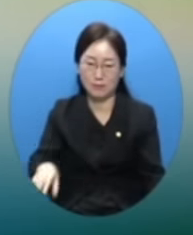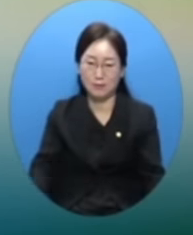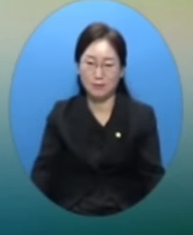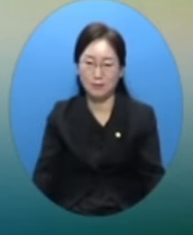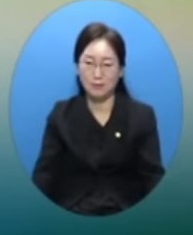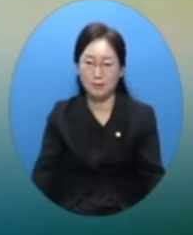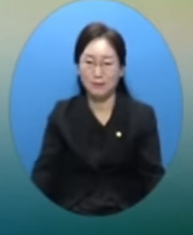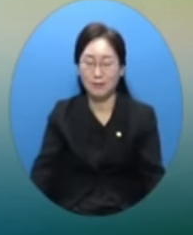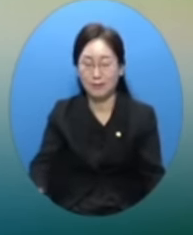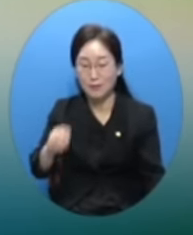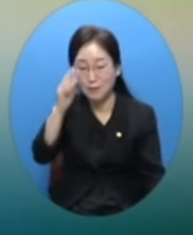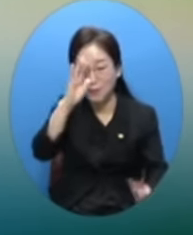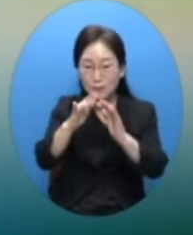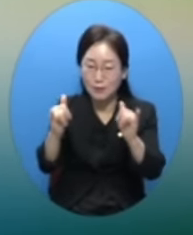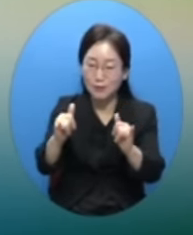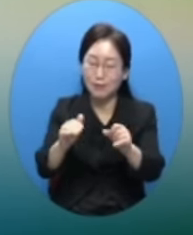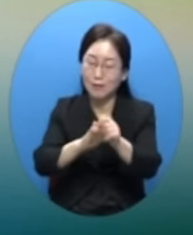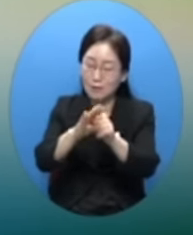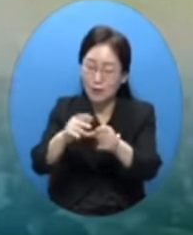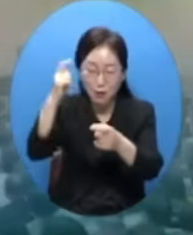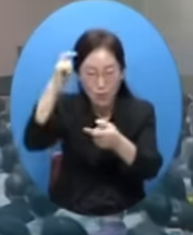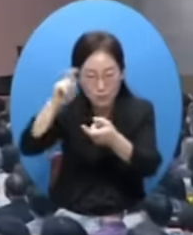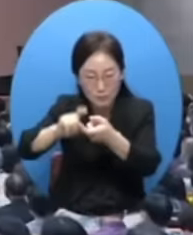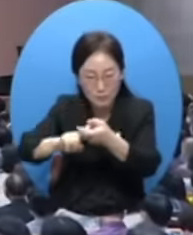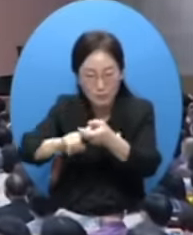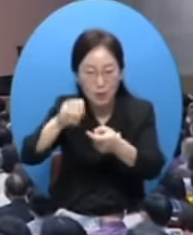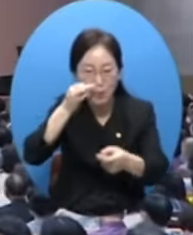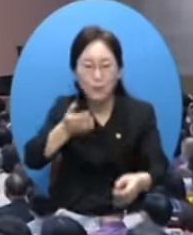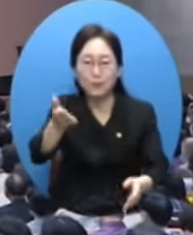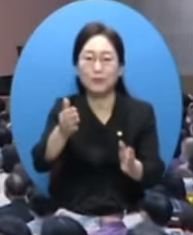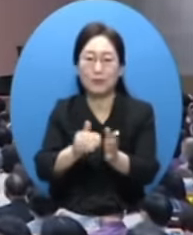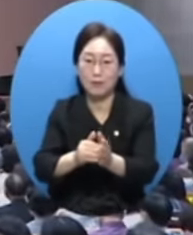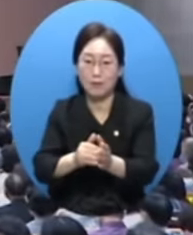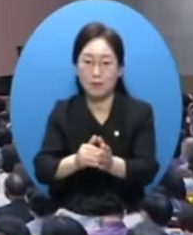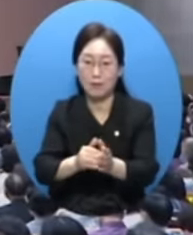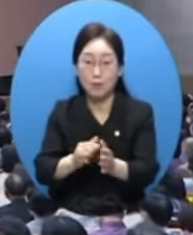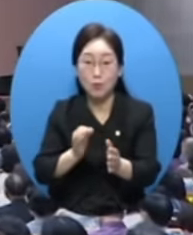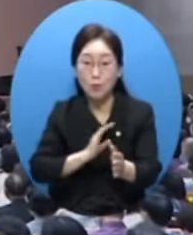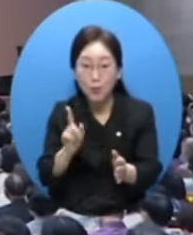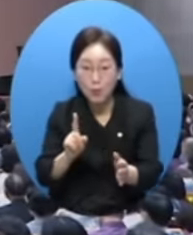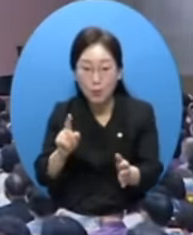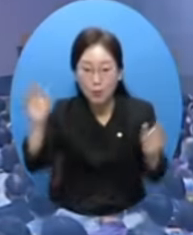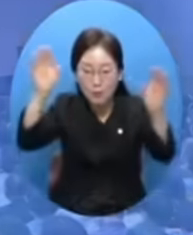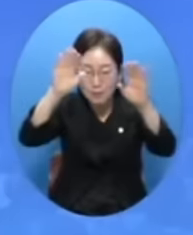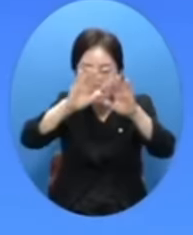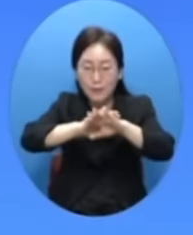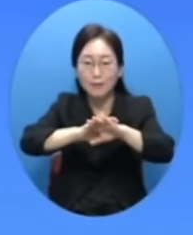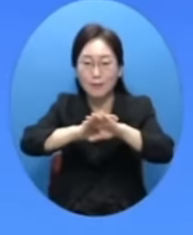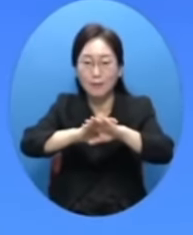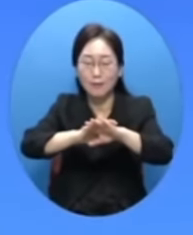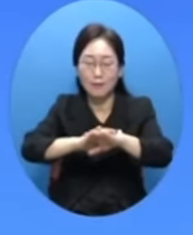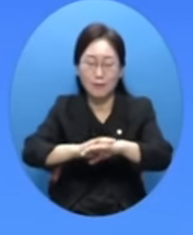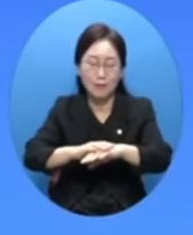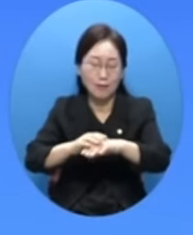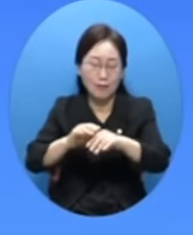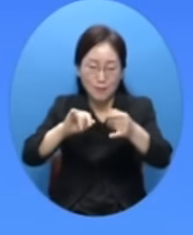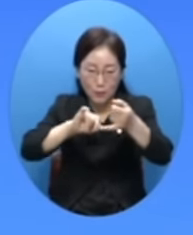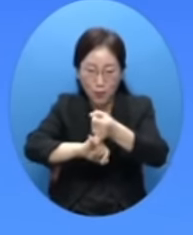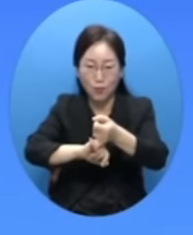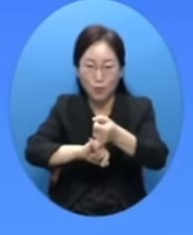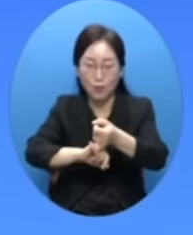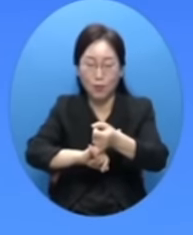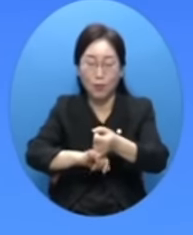그들에게 사랑의 관심을 보여주었습니다. 놀라운 것은 밤이 되면 밤마다